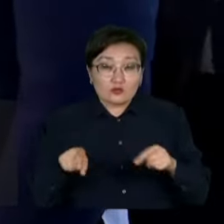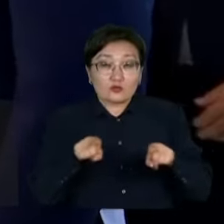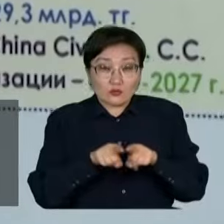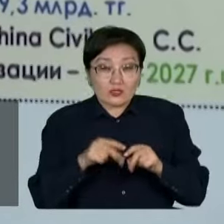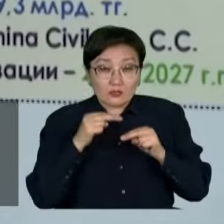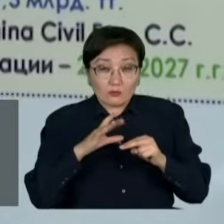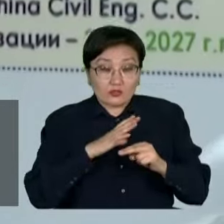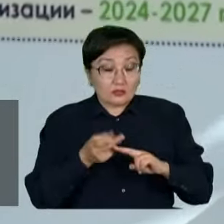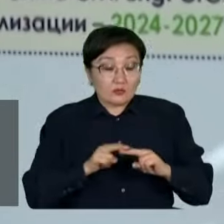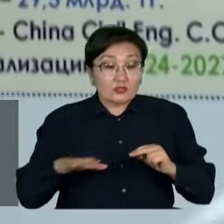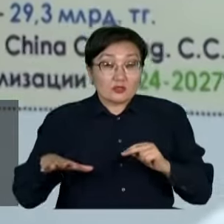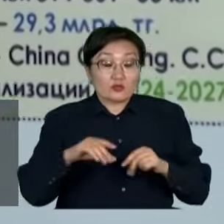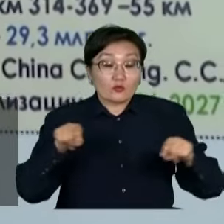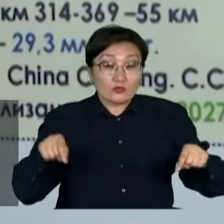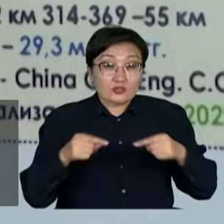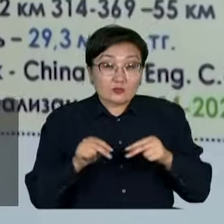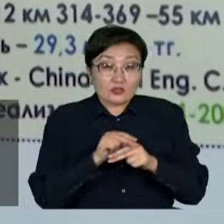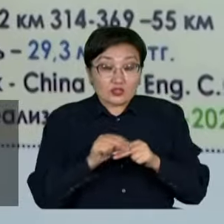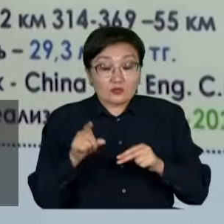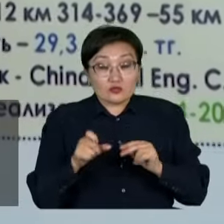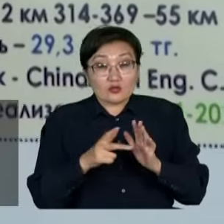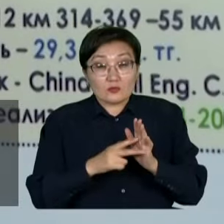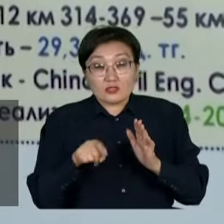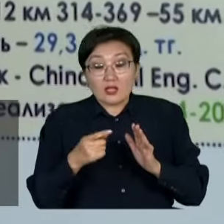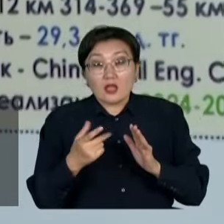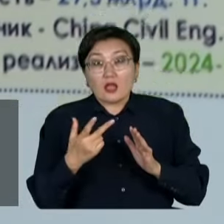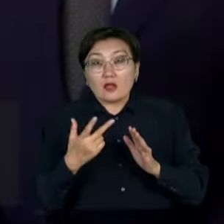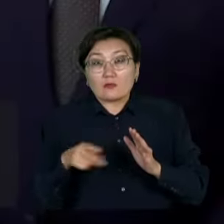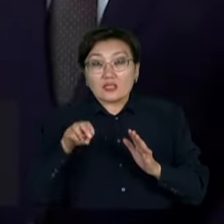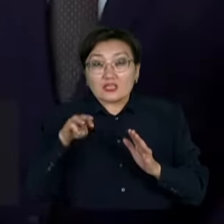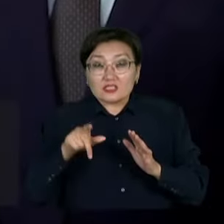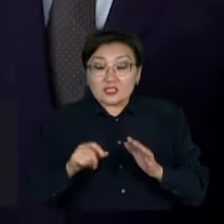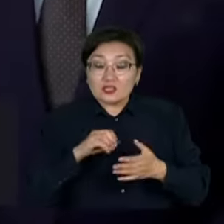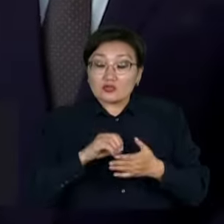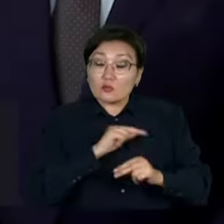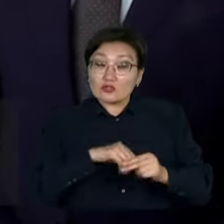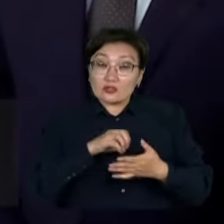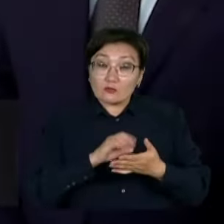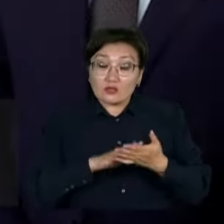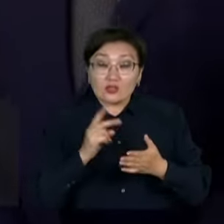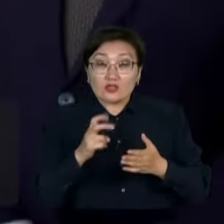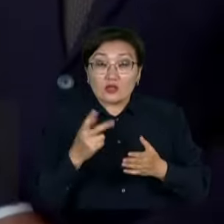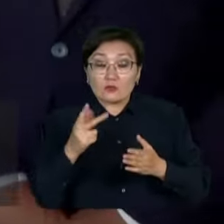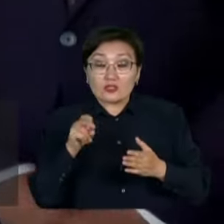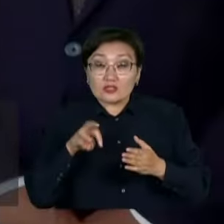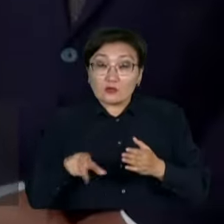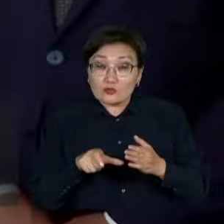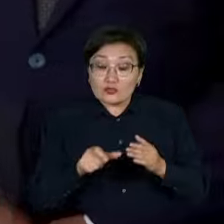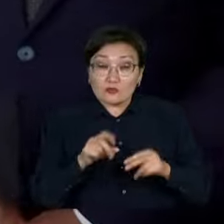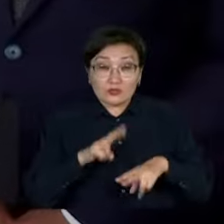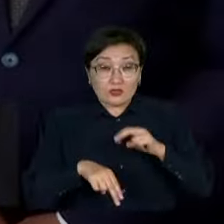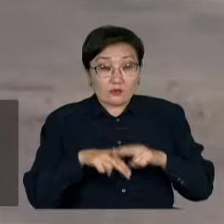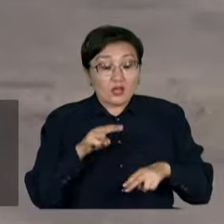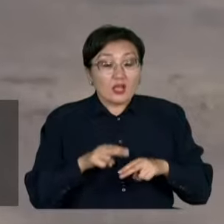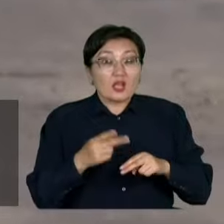Бүгінде аталған аумақты қалыпқа келтіру үшін 108,1 миллиард теңгелік жұмыс бекітіліпті. 208 шақырымды реттеу үшін 4